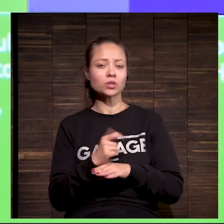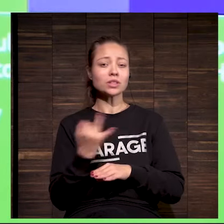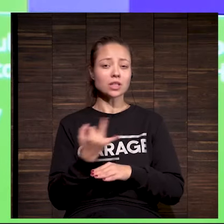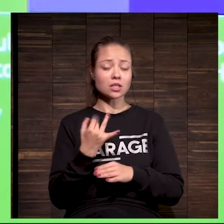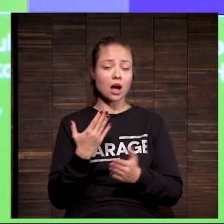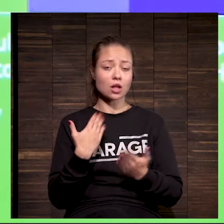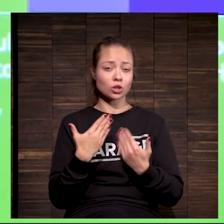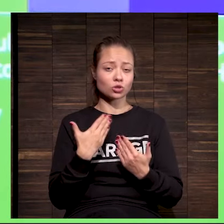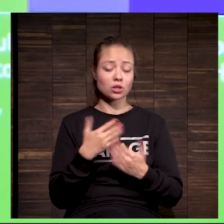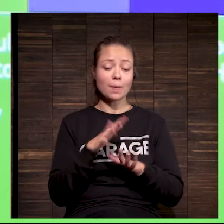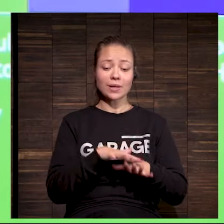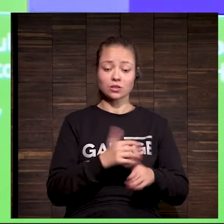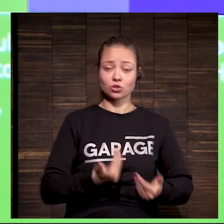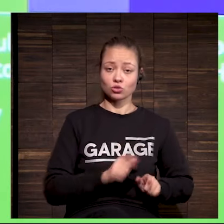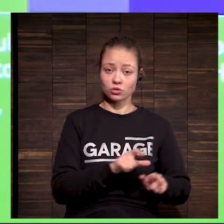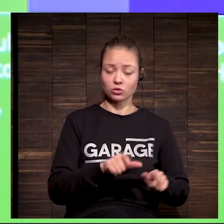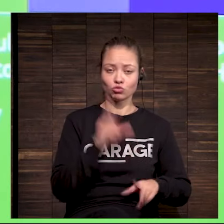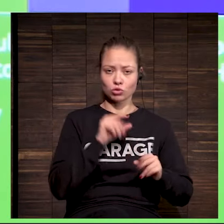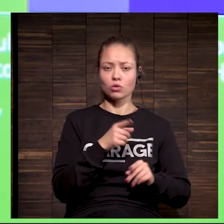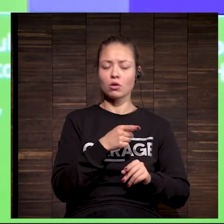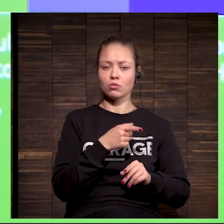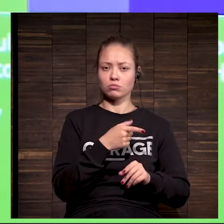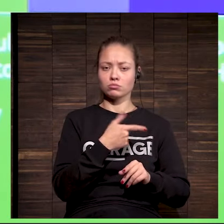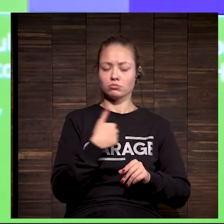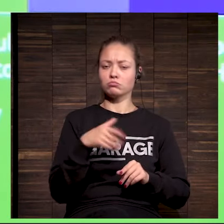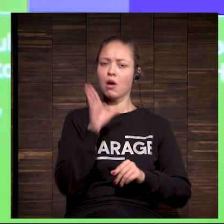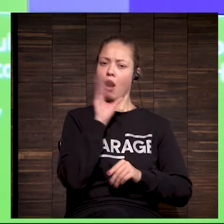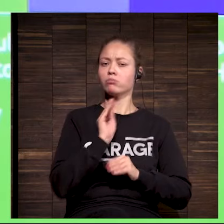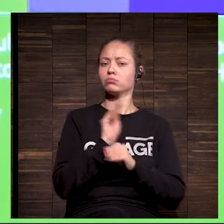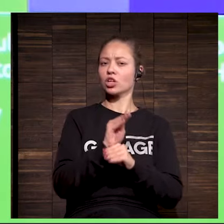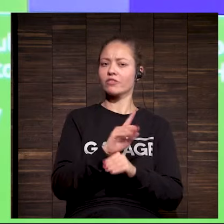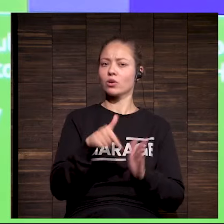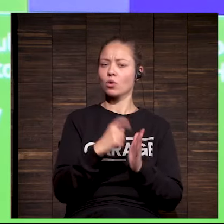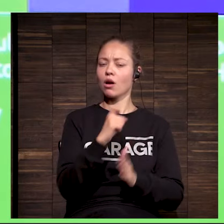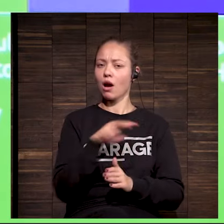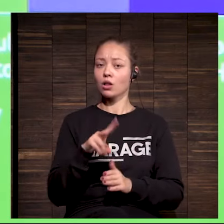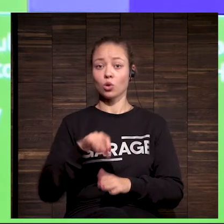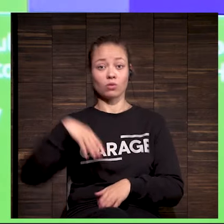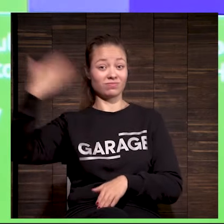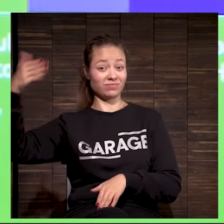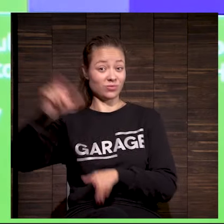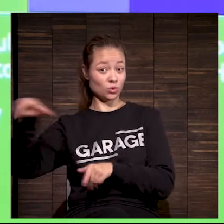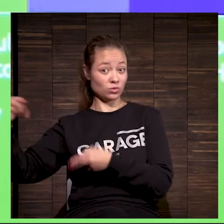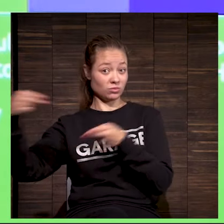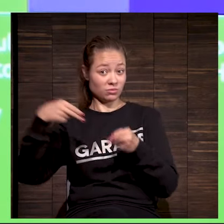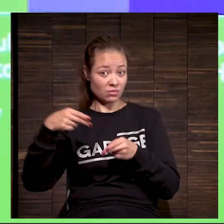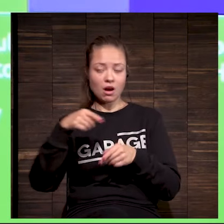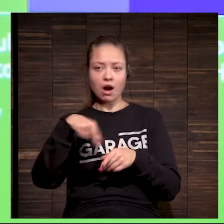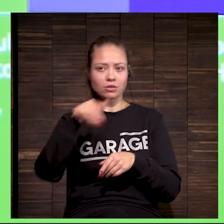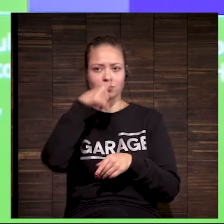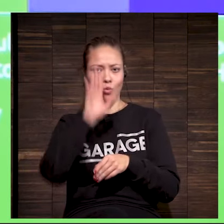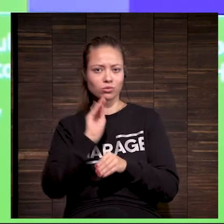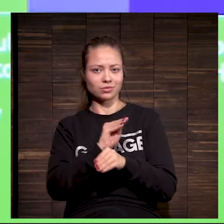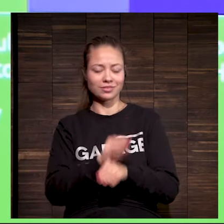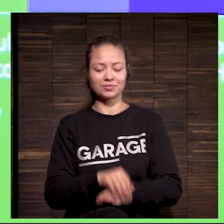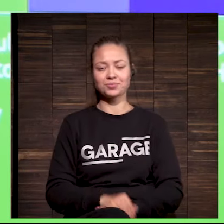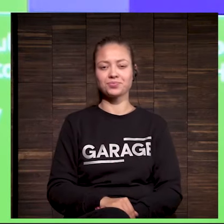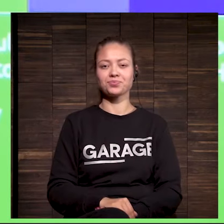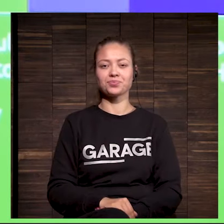местные жители считали что они имеют право практика критиковать hal но внешне и люди на это право не имели а